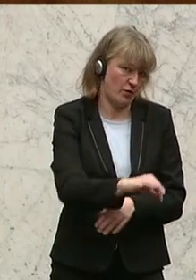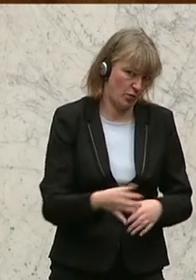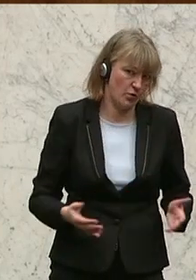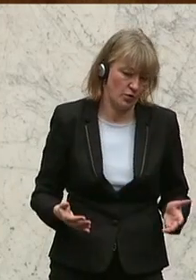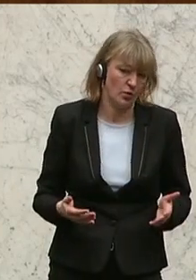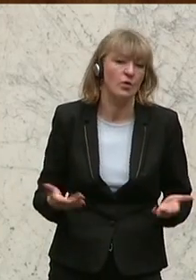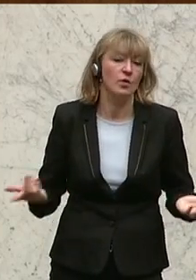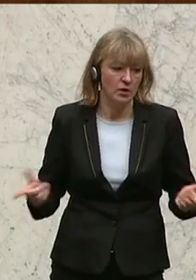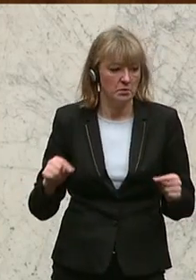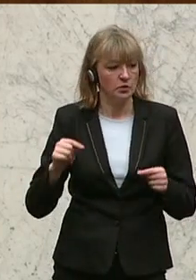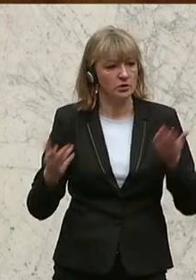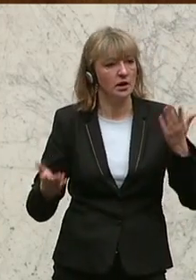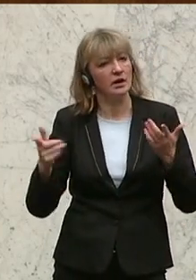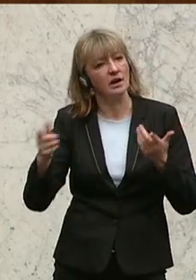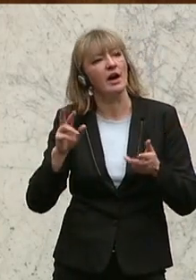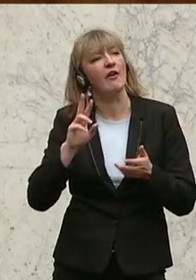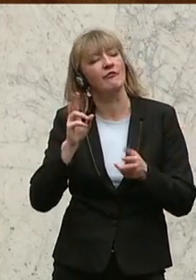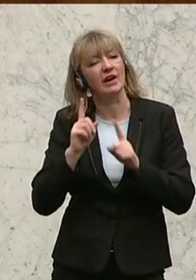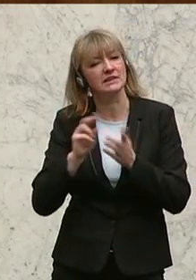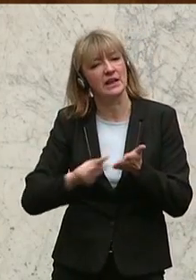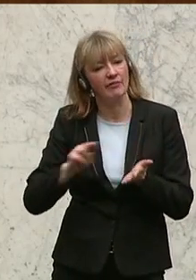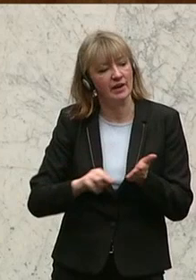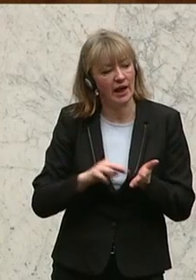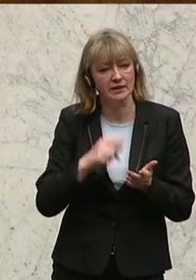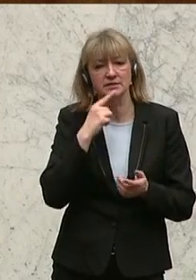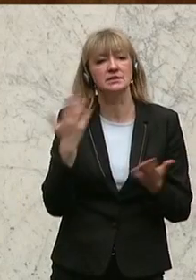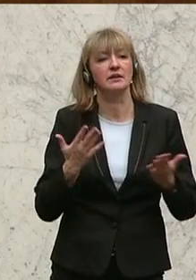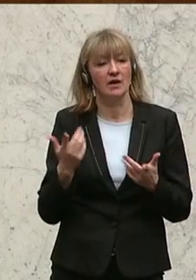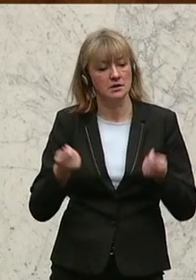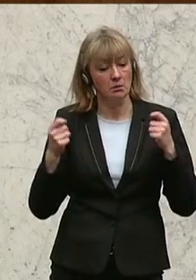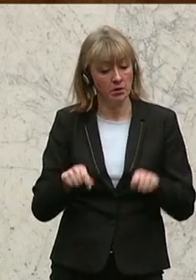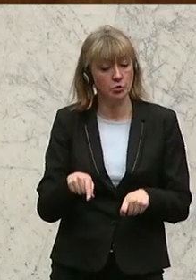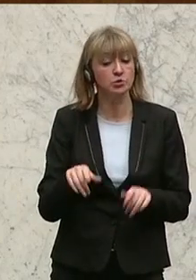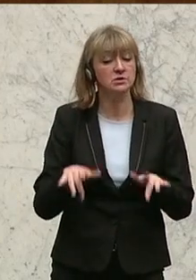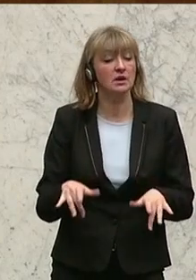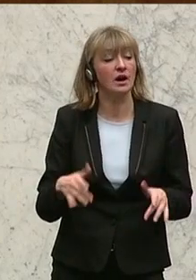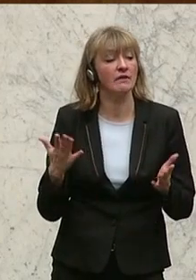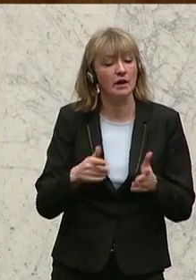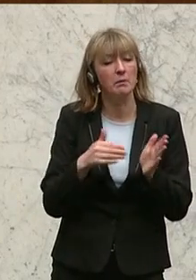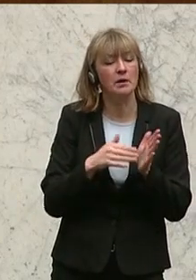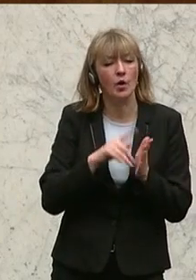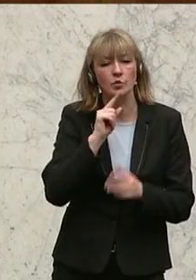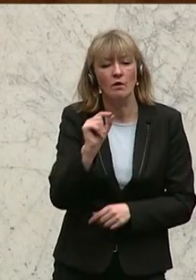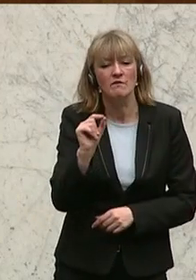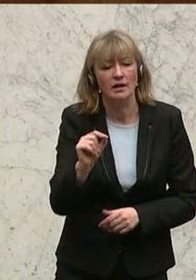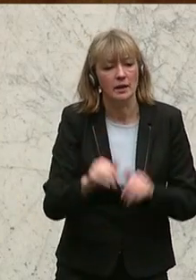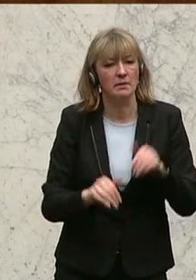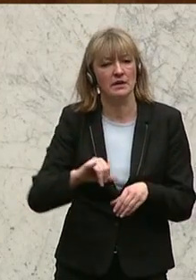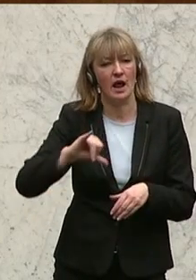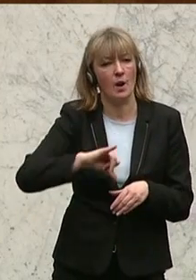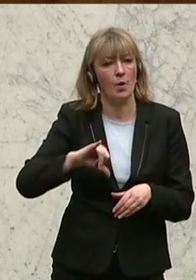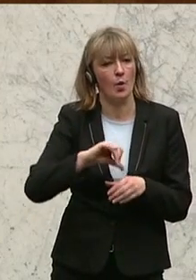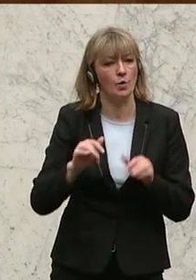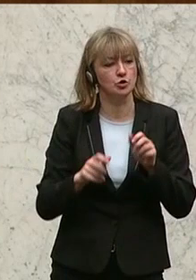in der Konferenz der Verkehrsreferenten der Länder den Beschluss, Sie brauchen nur einen Bruchteil der